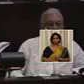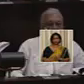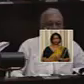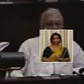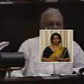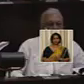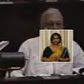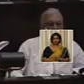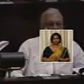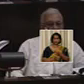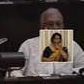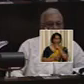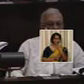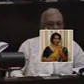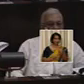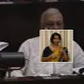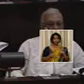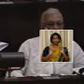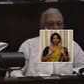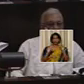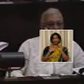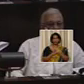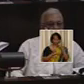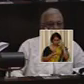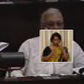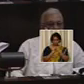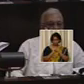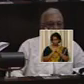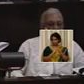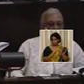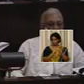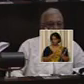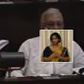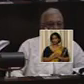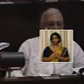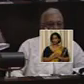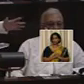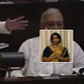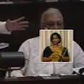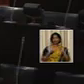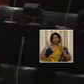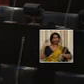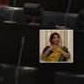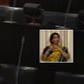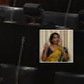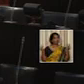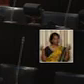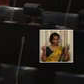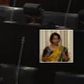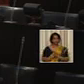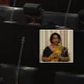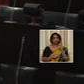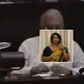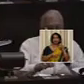එමෙතුමනි විශ්‍රාම වැටුපට තාම සුසුකම් ලැබලා නැත්තේ අර වයස ප්‍රශ්න නිසා වෙන්නේ නැතිනේ අම 60 සම්පූර්ණ වුණේ නැහැනේ කාගේවත් ඒකට දැන් කී